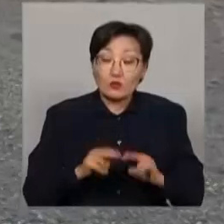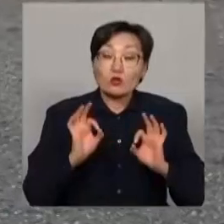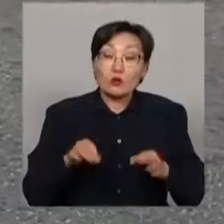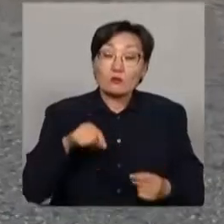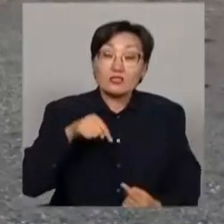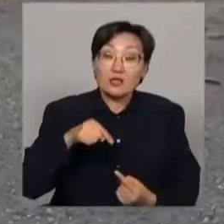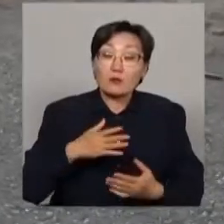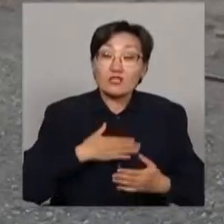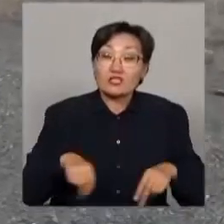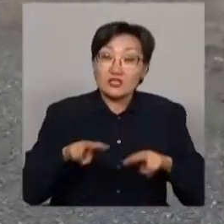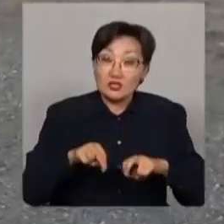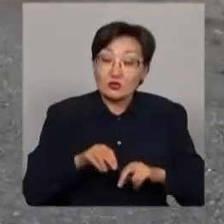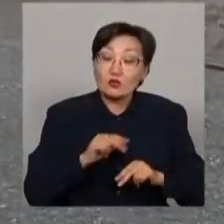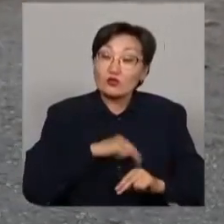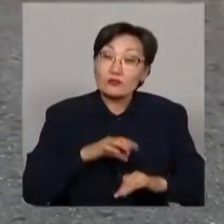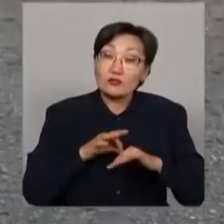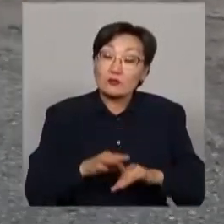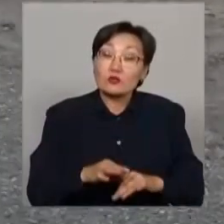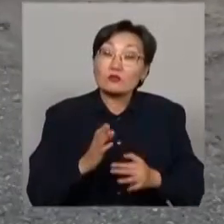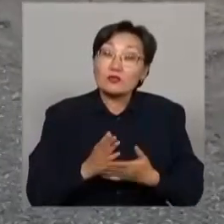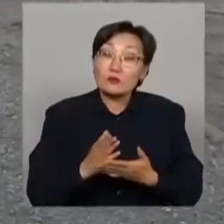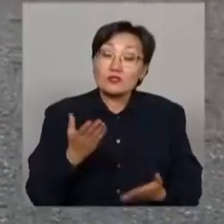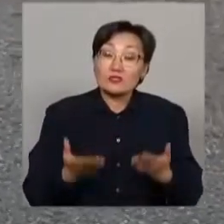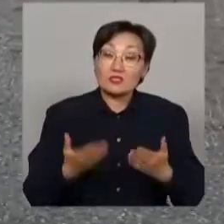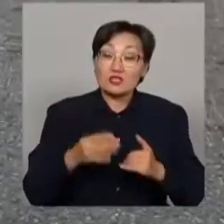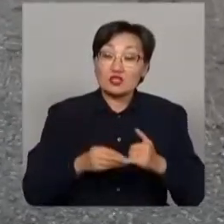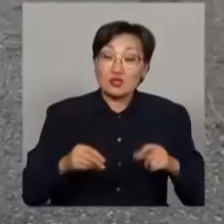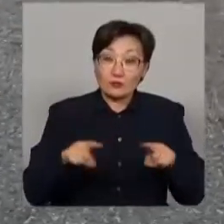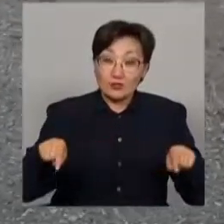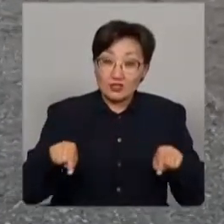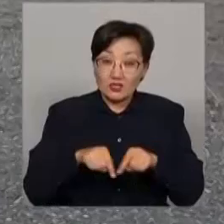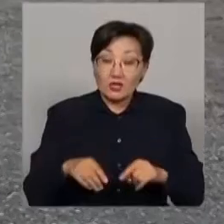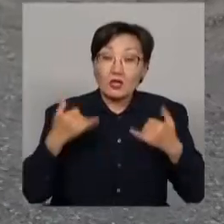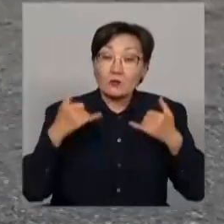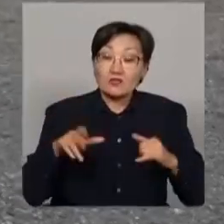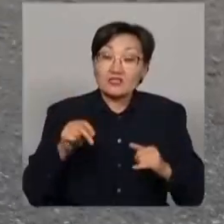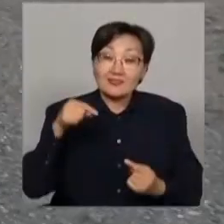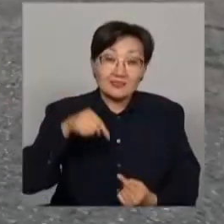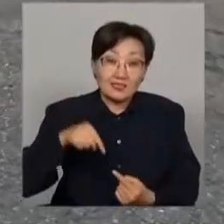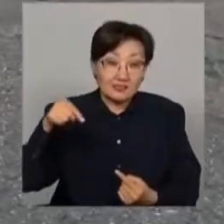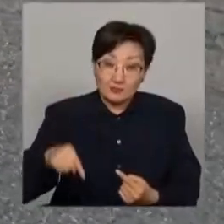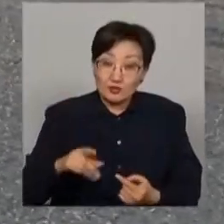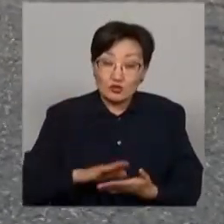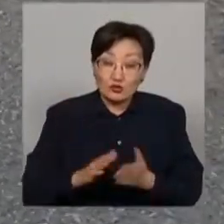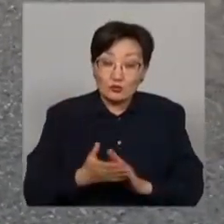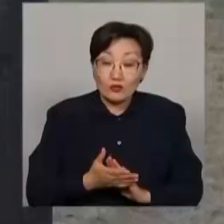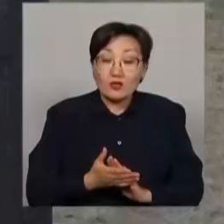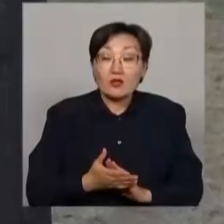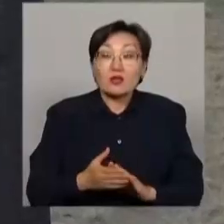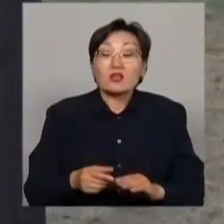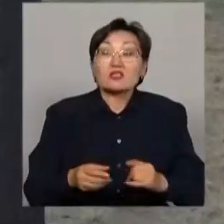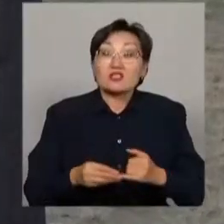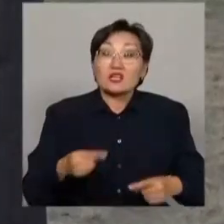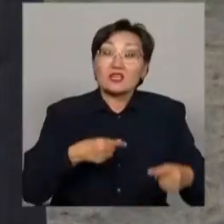сәйкес біз қазір тексеру өткізіп жатырмыз. Егер жер көлемі мен мал саны сәйкес келмейтін болса, онда ол жерді біз қайтарамыз.